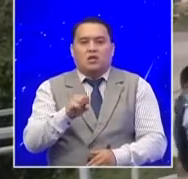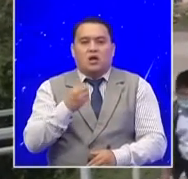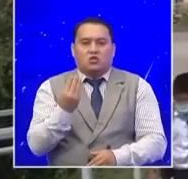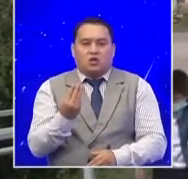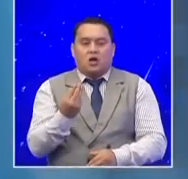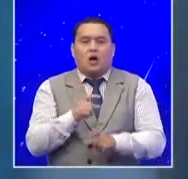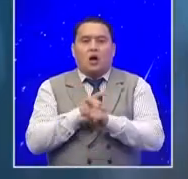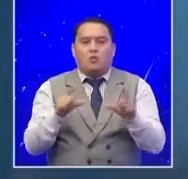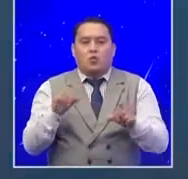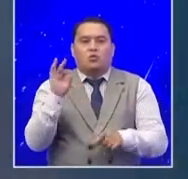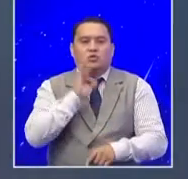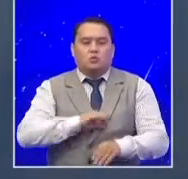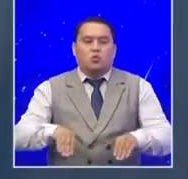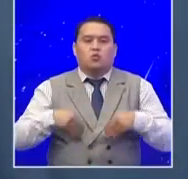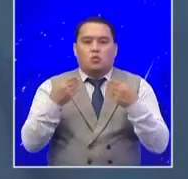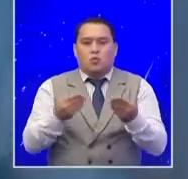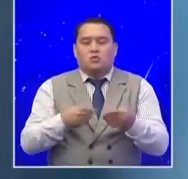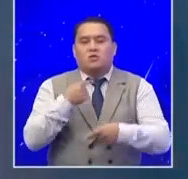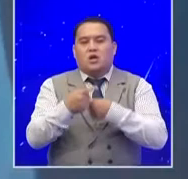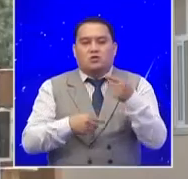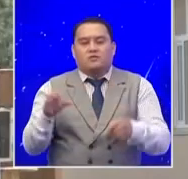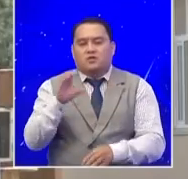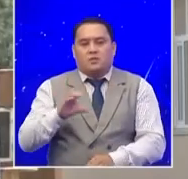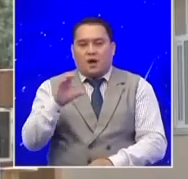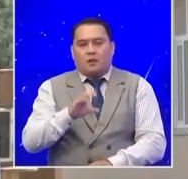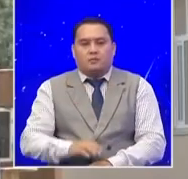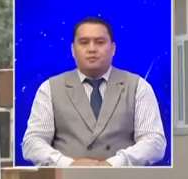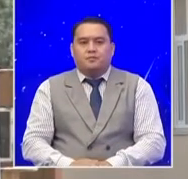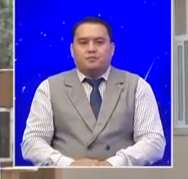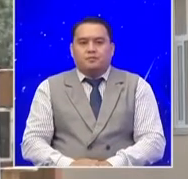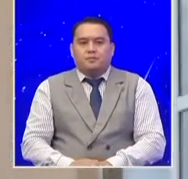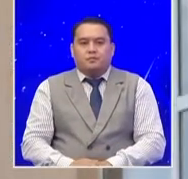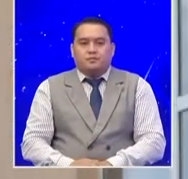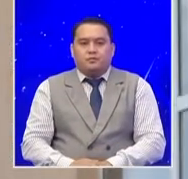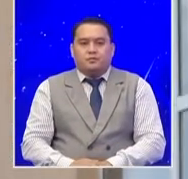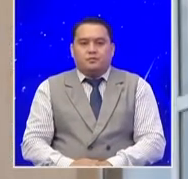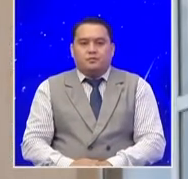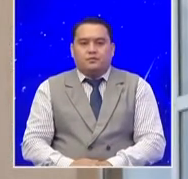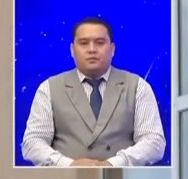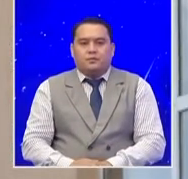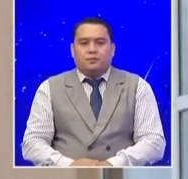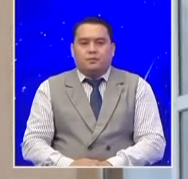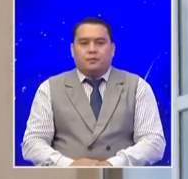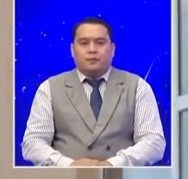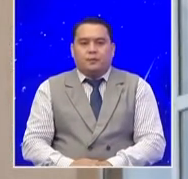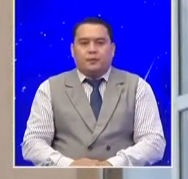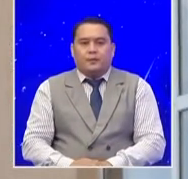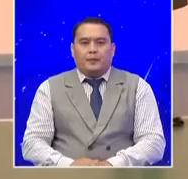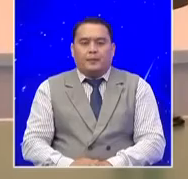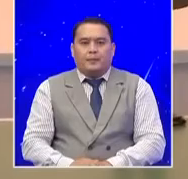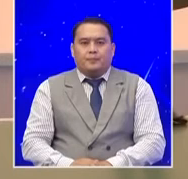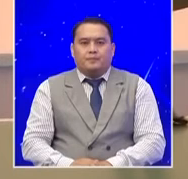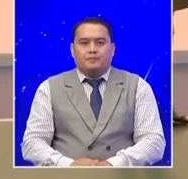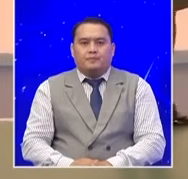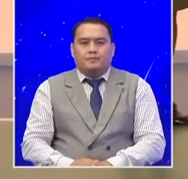Данные объекты будут сданы в эксплуатацию до конца сентября. Адина Смагулова, Курманжан Касымжанула, Аманжол Жункешев, телеканал